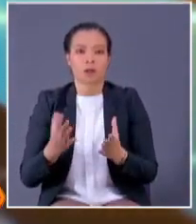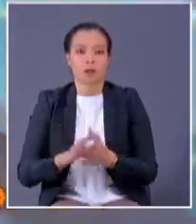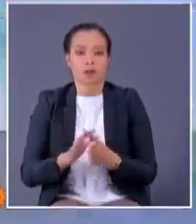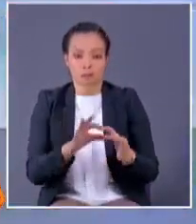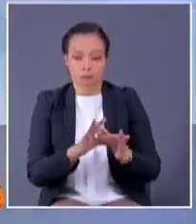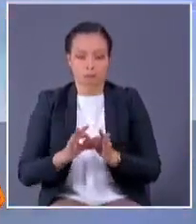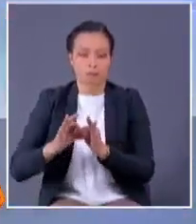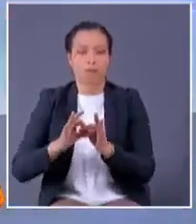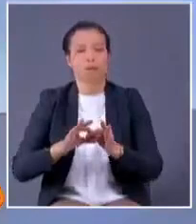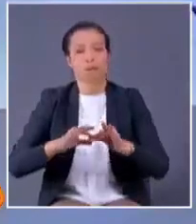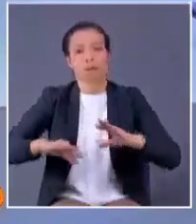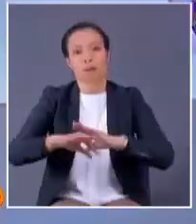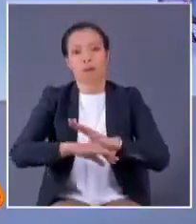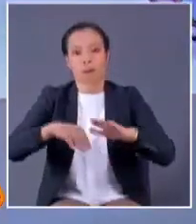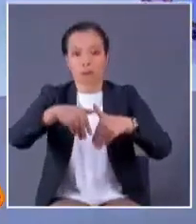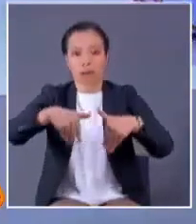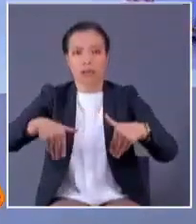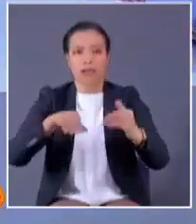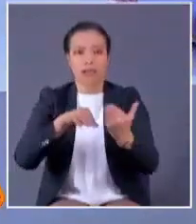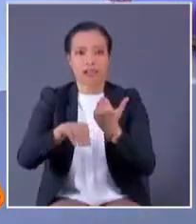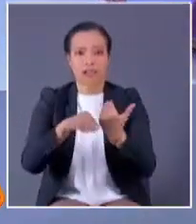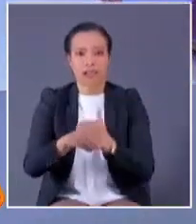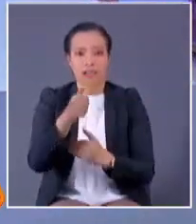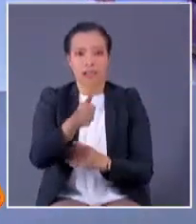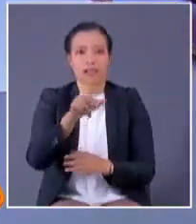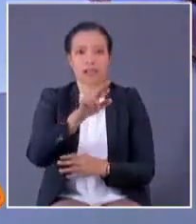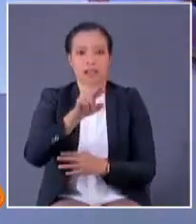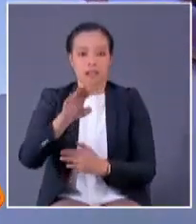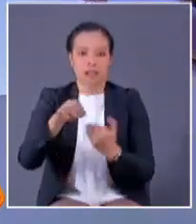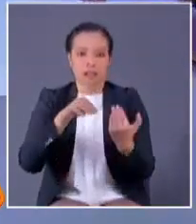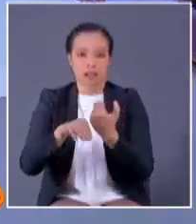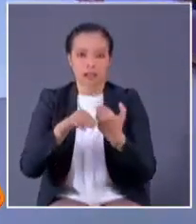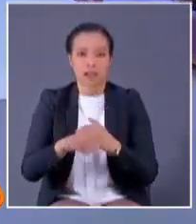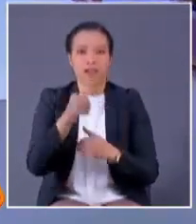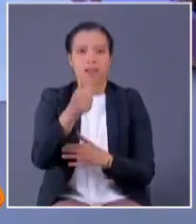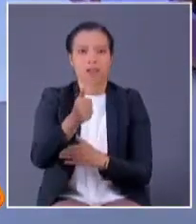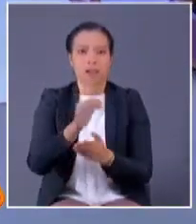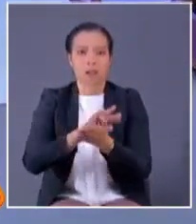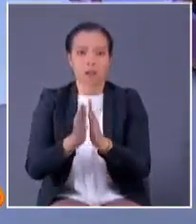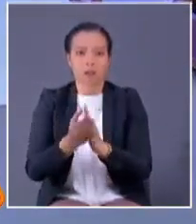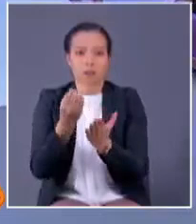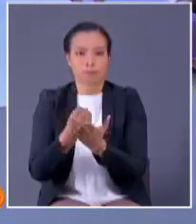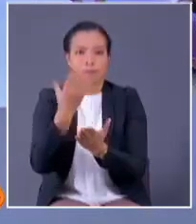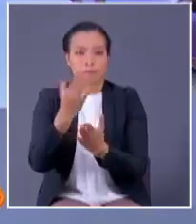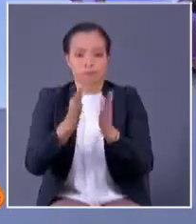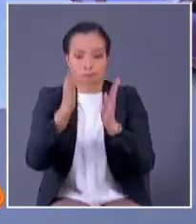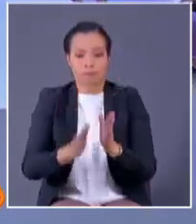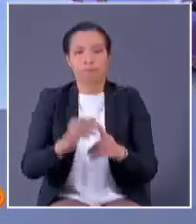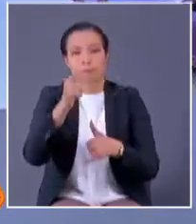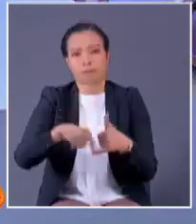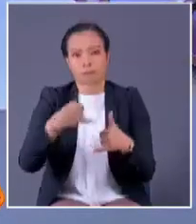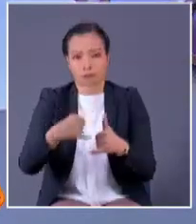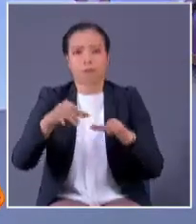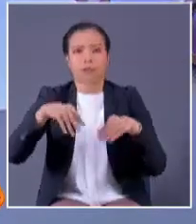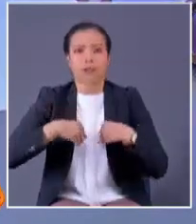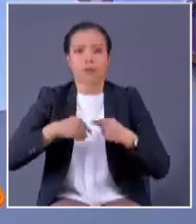โครงสร้างพื้นฐาน ค ือถ้าถนนดีกว่านี้ระบบการจราจรมันดีกว่านี ้ นะครับจะปรับแพงแบบนี้เมื่อคนทำผิดอันนั้นเห็นด้วย